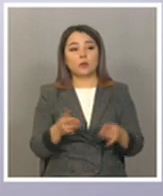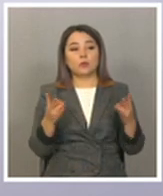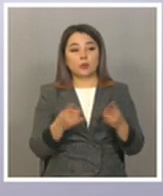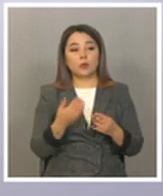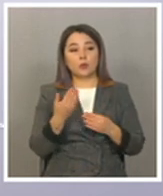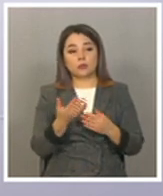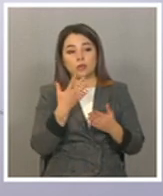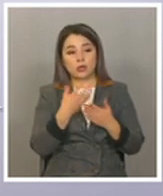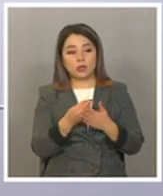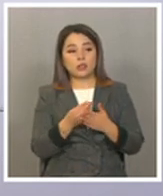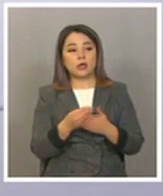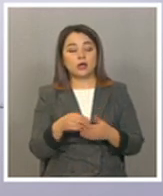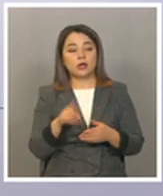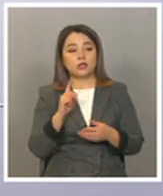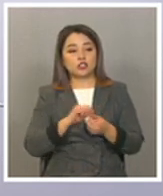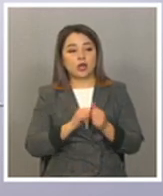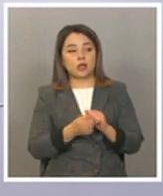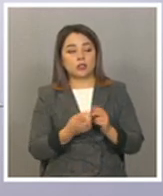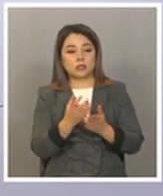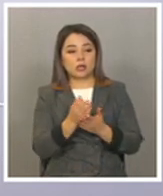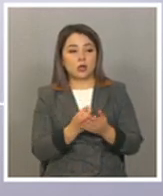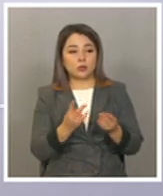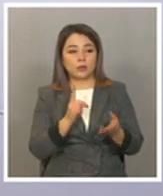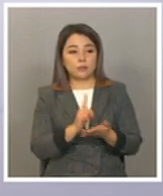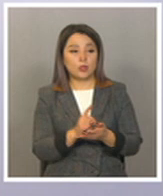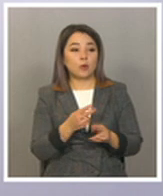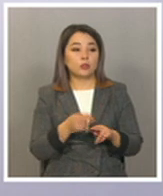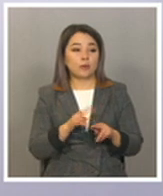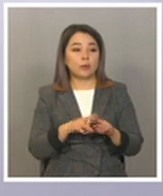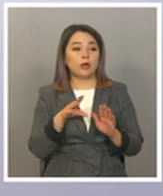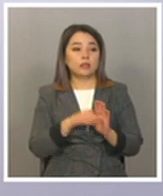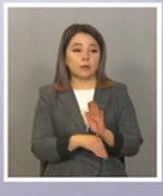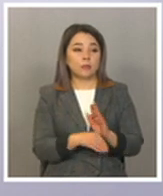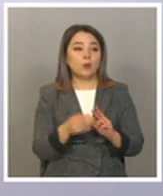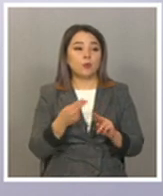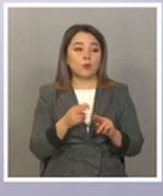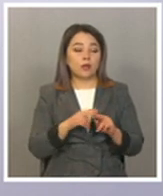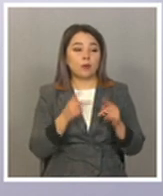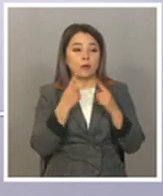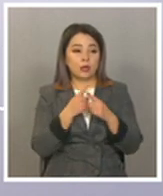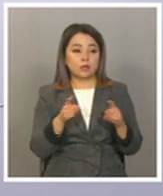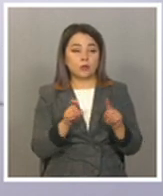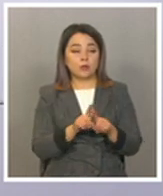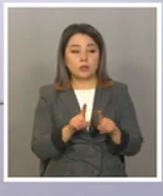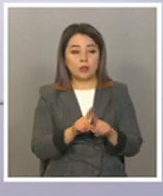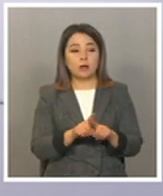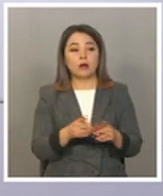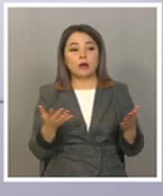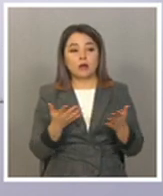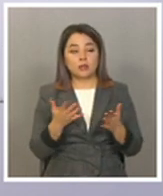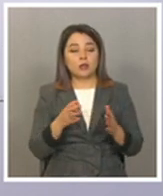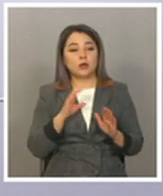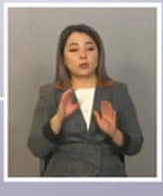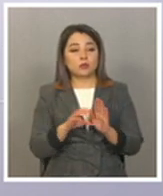оларды жадта сақтау қажет. Сонымен қатар осы мәліметтерге қалай